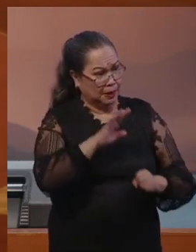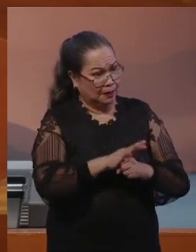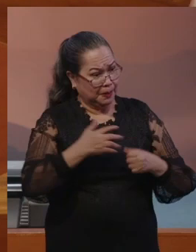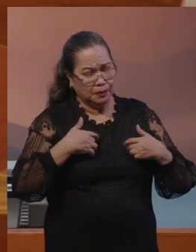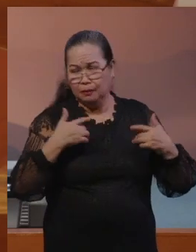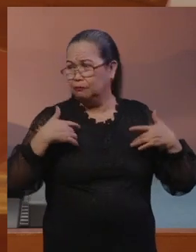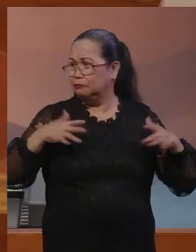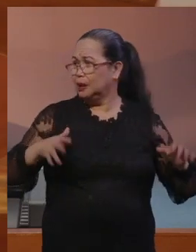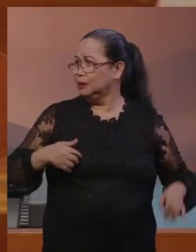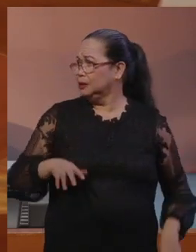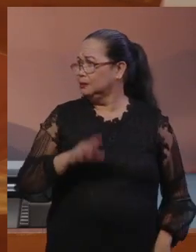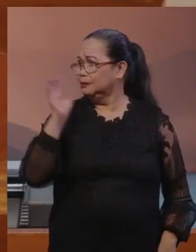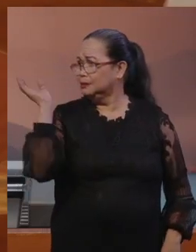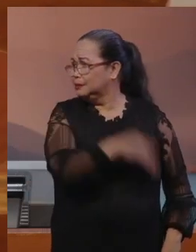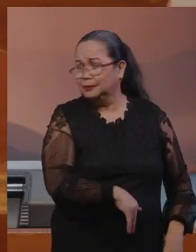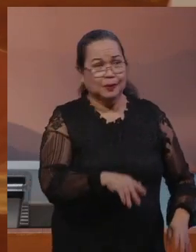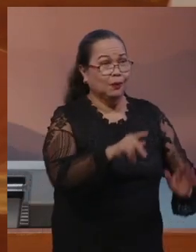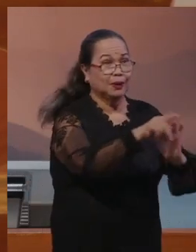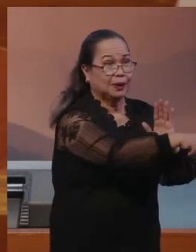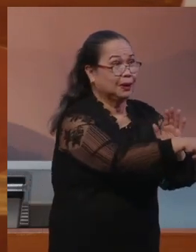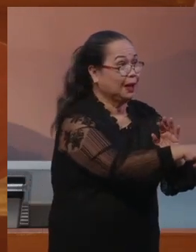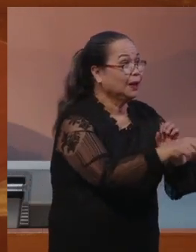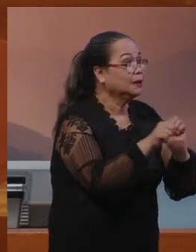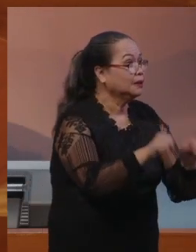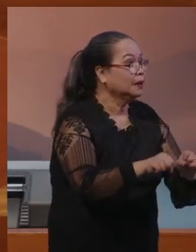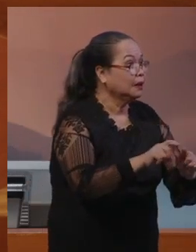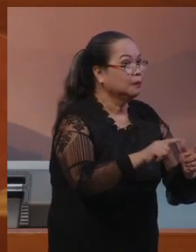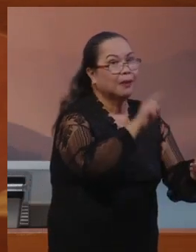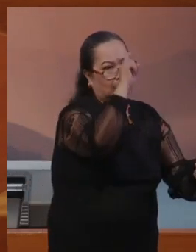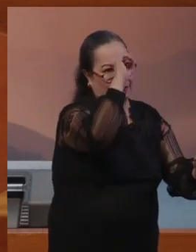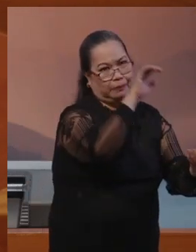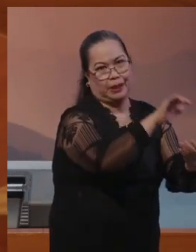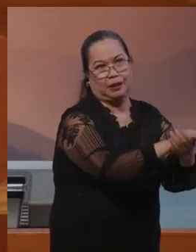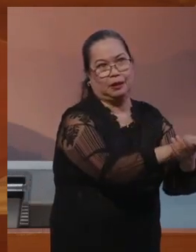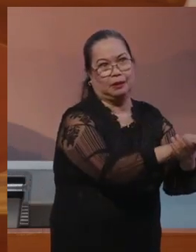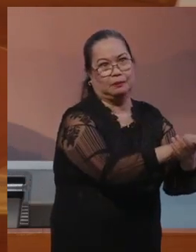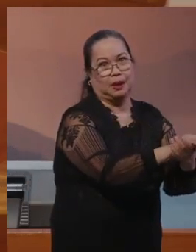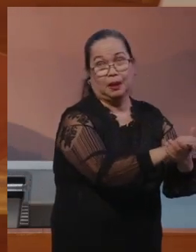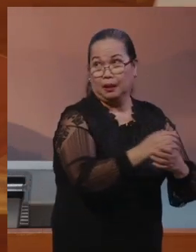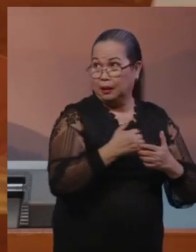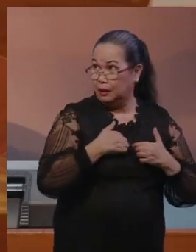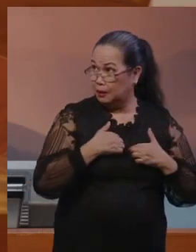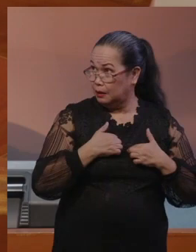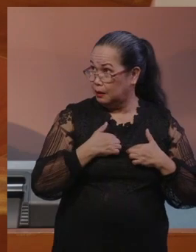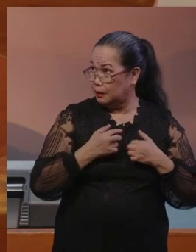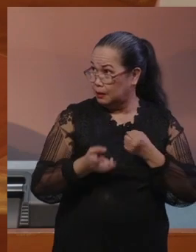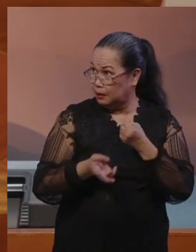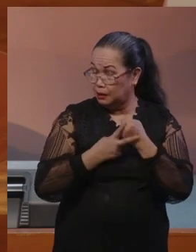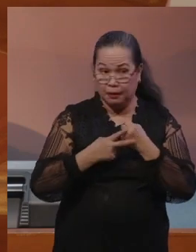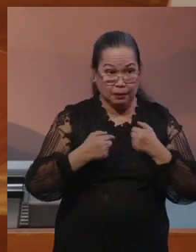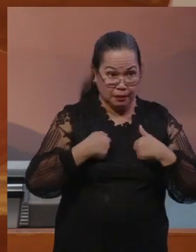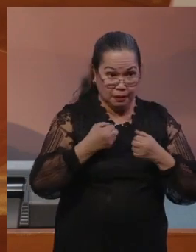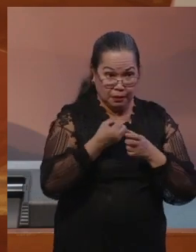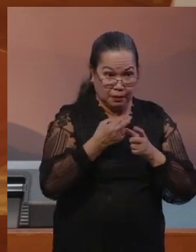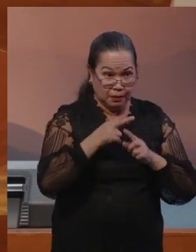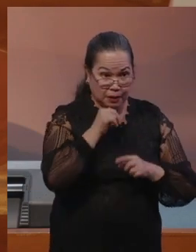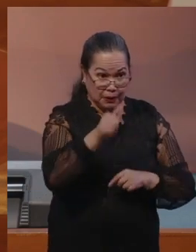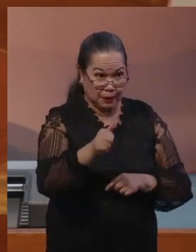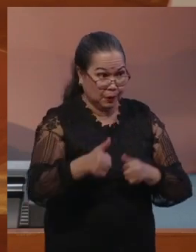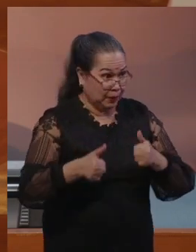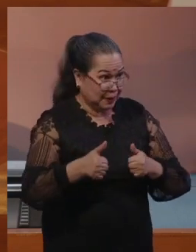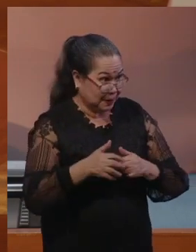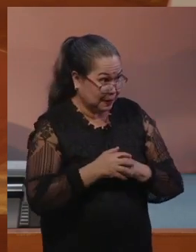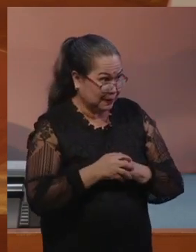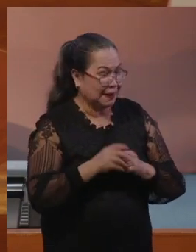na sila, di ba? So ngayon, nakanganga siya ngayon, di niya alam kung ililigtas siya ng dalawang spy.